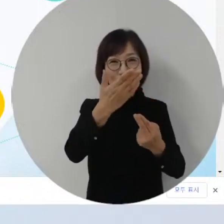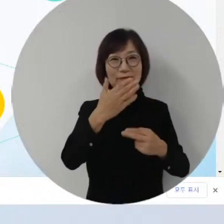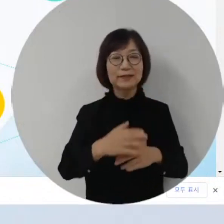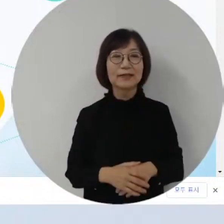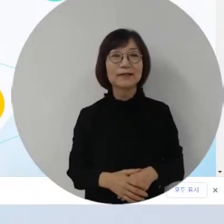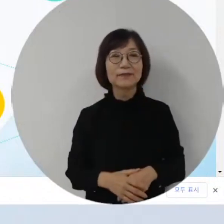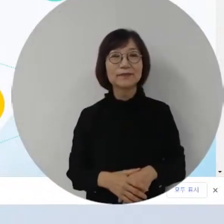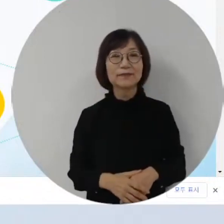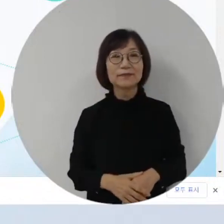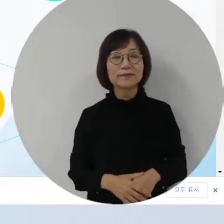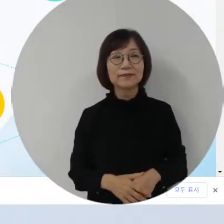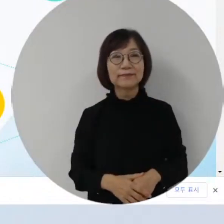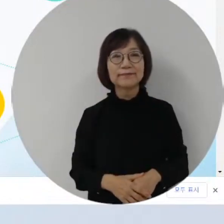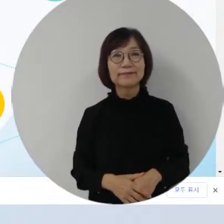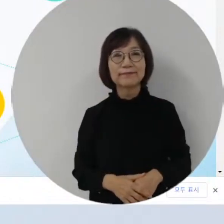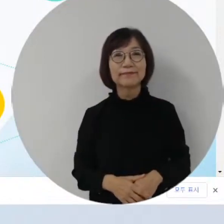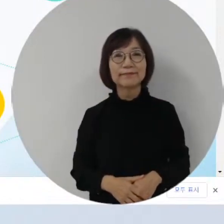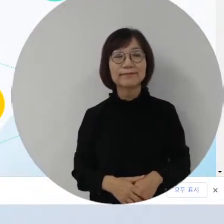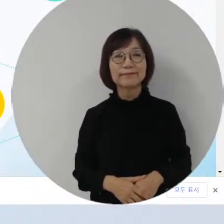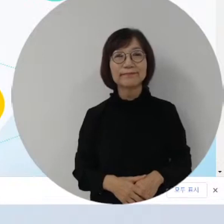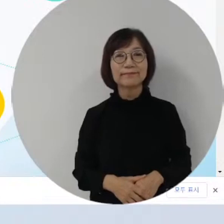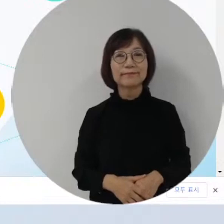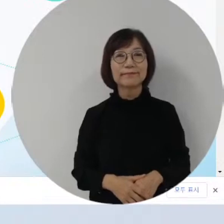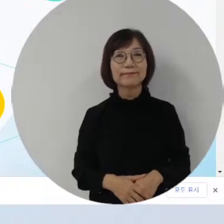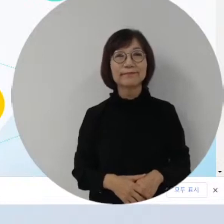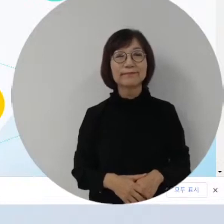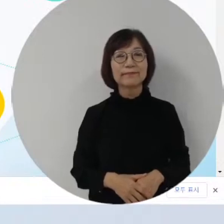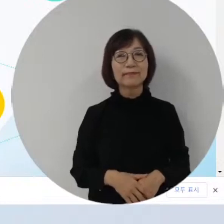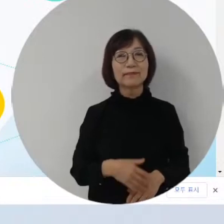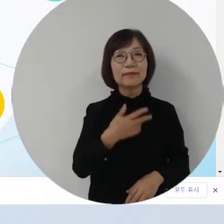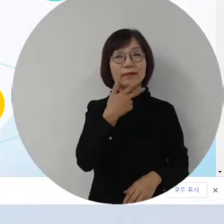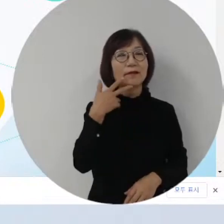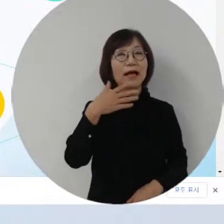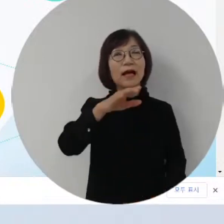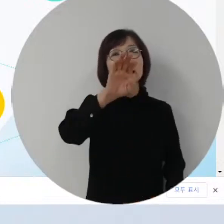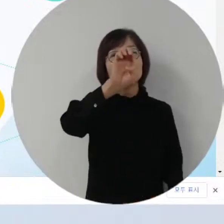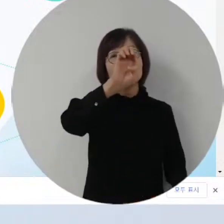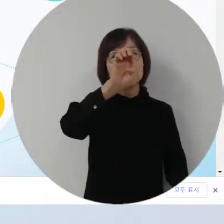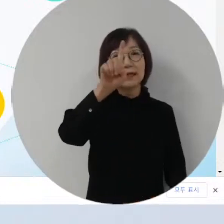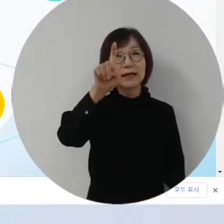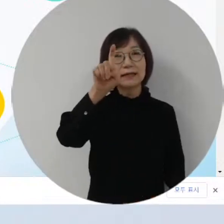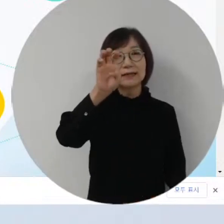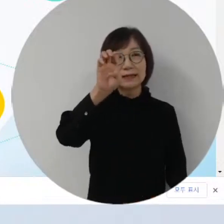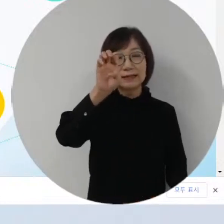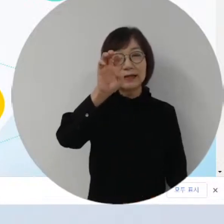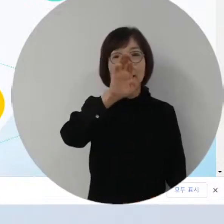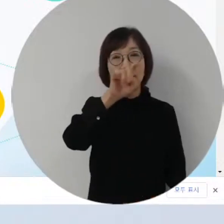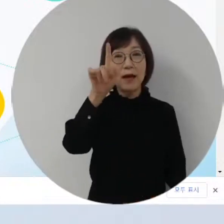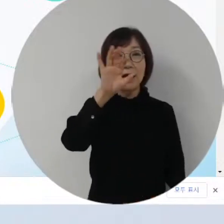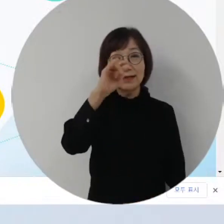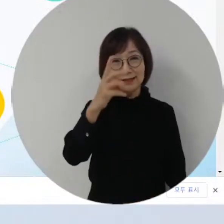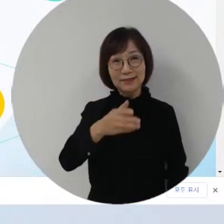요겁니다. 요렇게 설치 파일이에요. exe 파일이 들어가져 있죠.